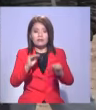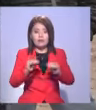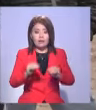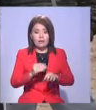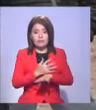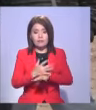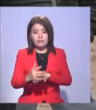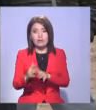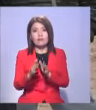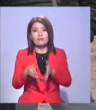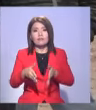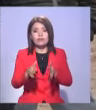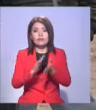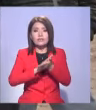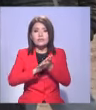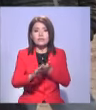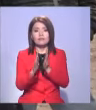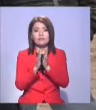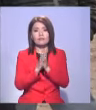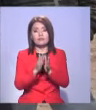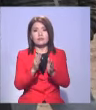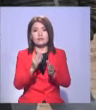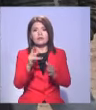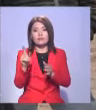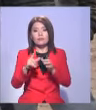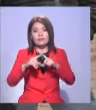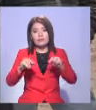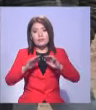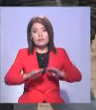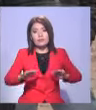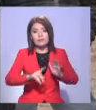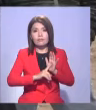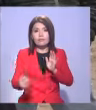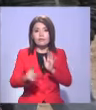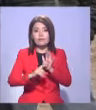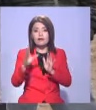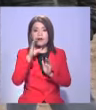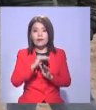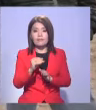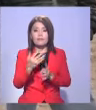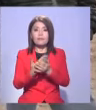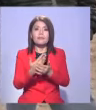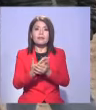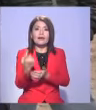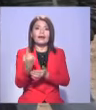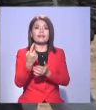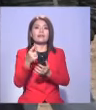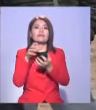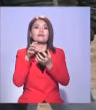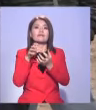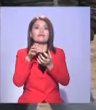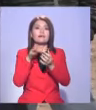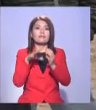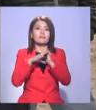бізге. Жол жасап берсе екен, хотя бы балалар сабаққа барып келетін. Одан кейін мына көрдіңіздер ғой, бірақ машина жүретін жол,